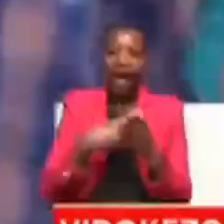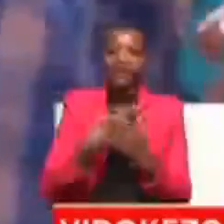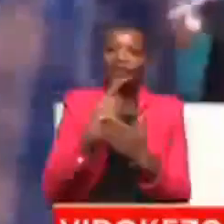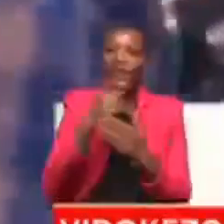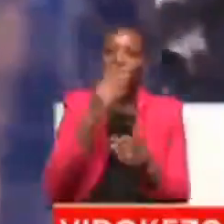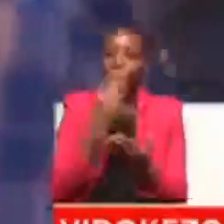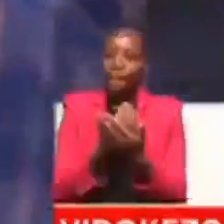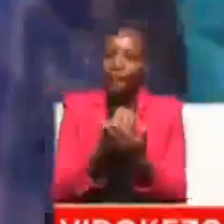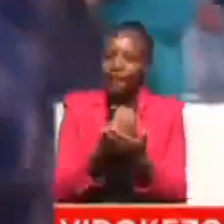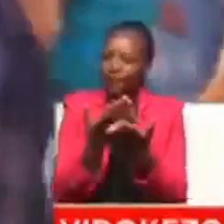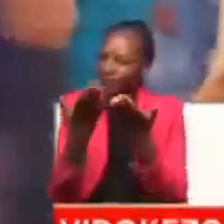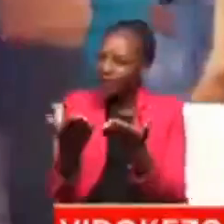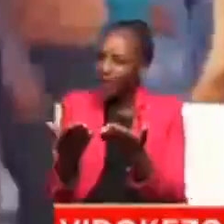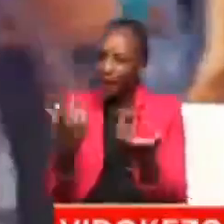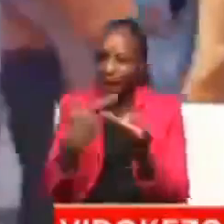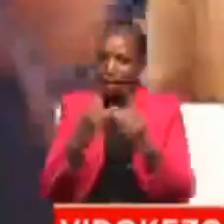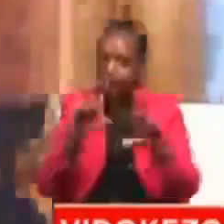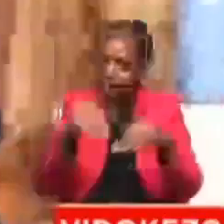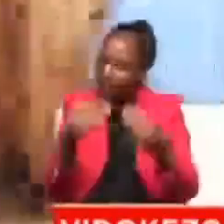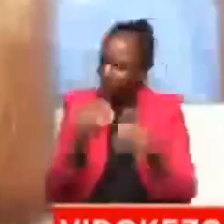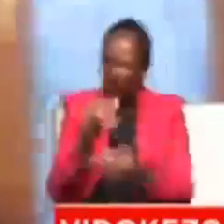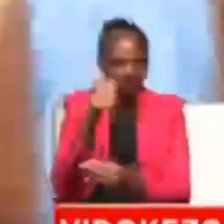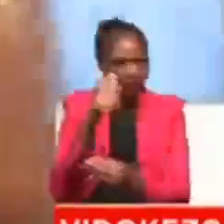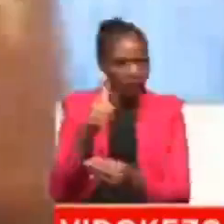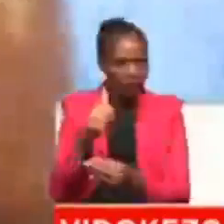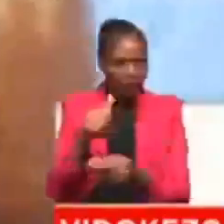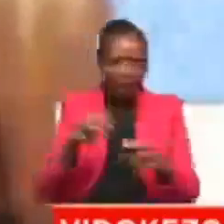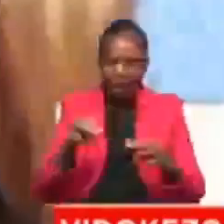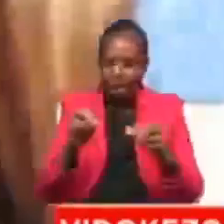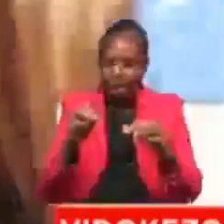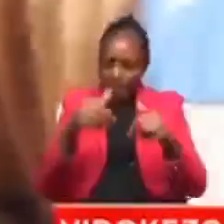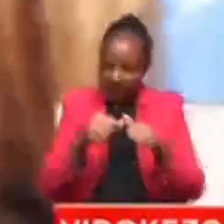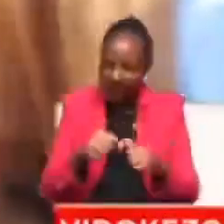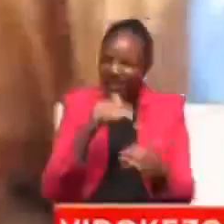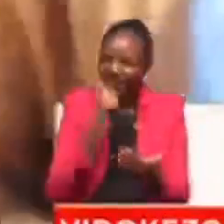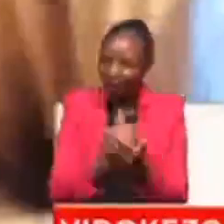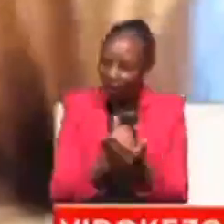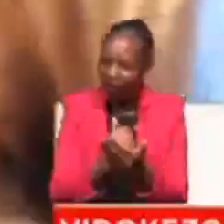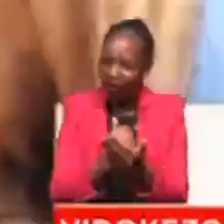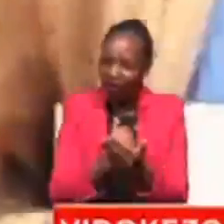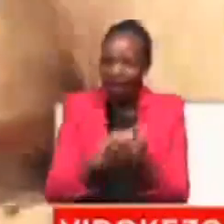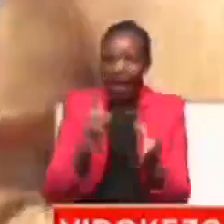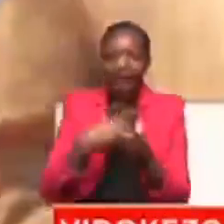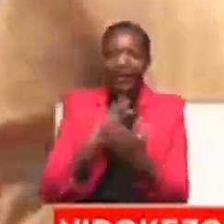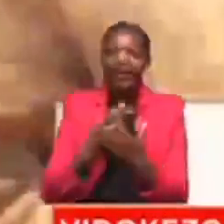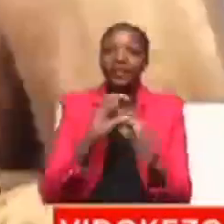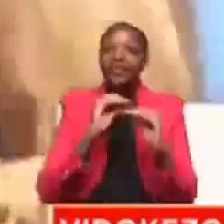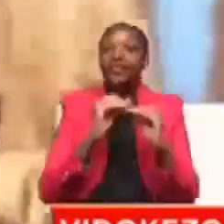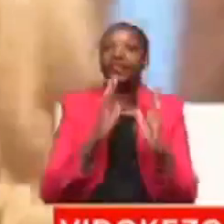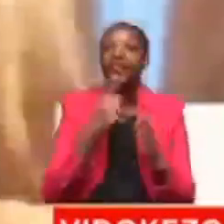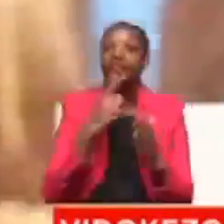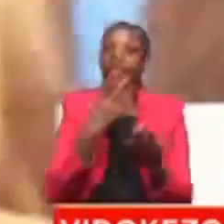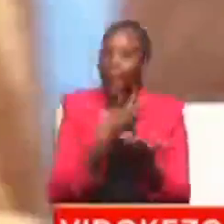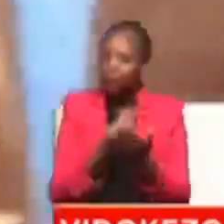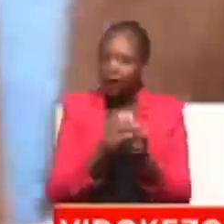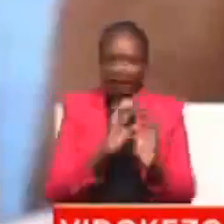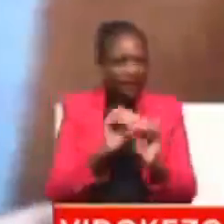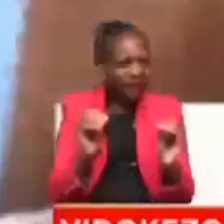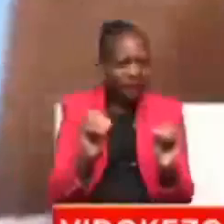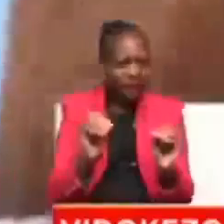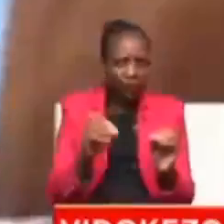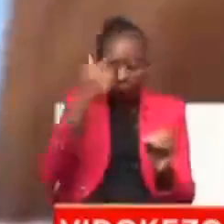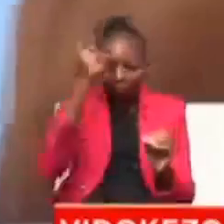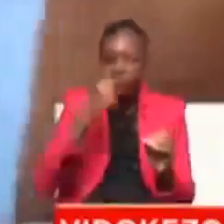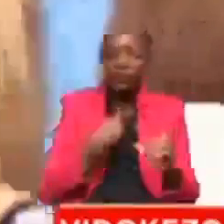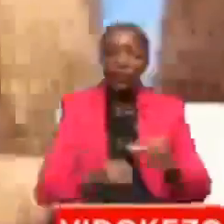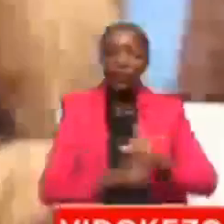wamefika kuchukua pesa zao lakini meneja amejifungia afisini. Wengi wao wanasema kuwa hawana fedha zozote kukimu mahitaji ya jamii